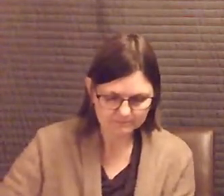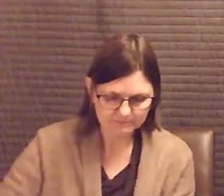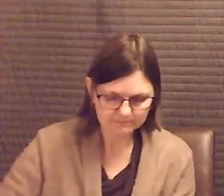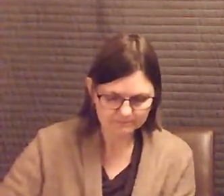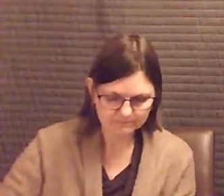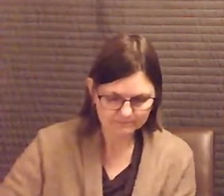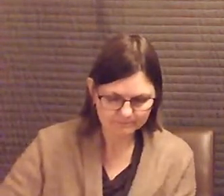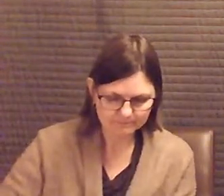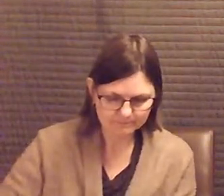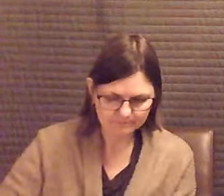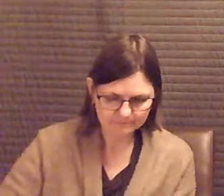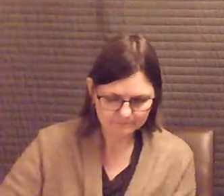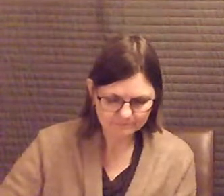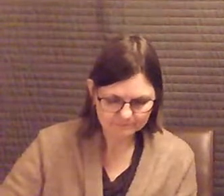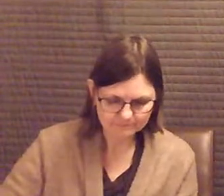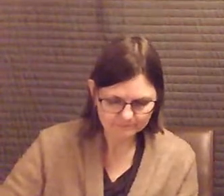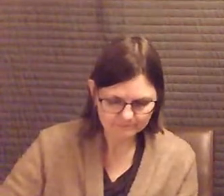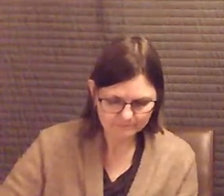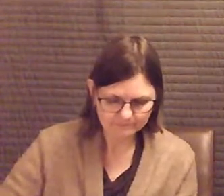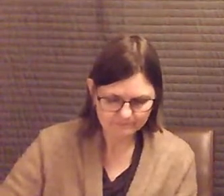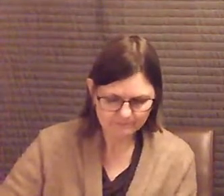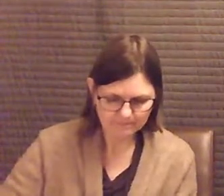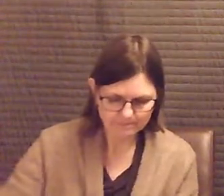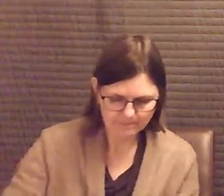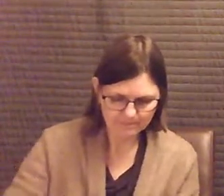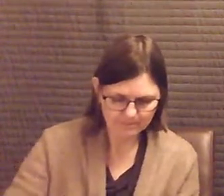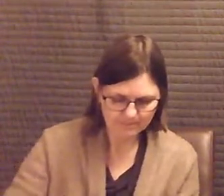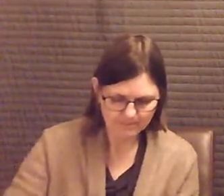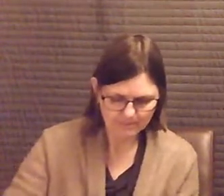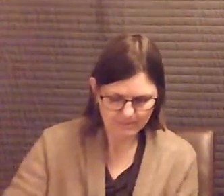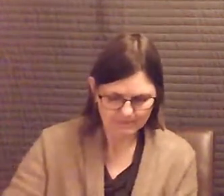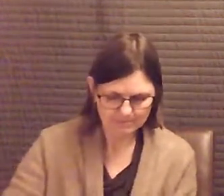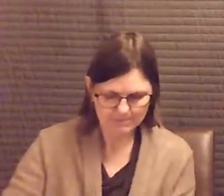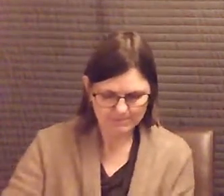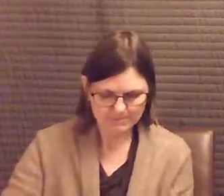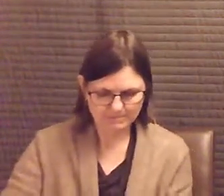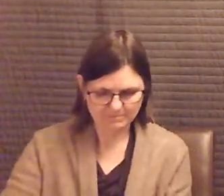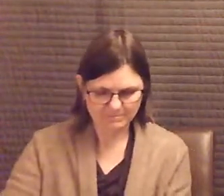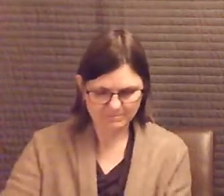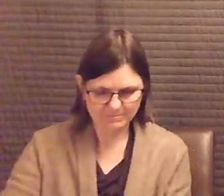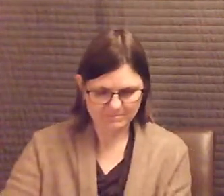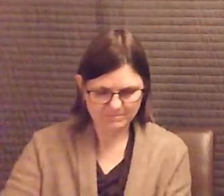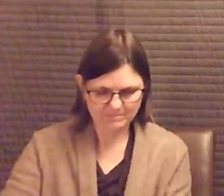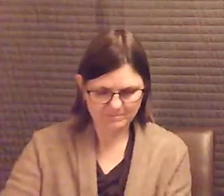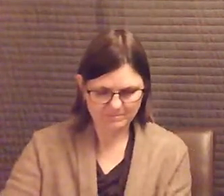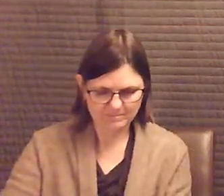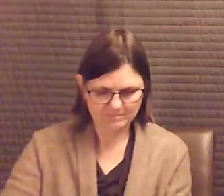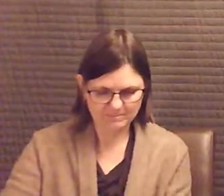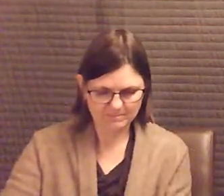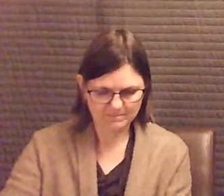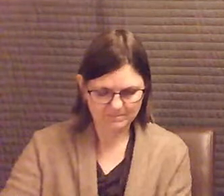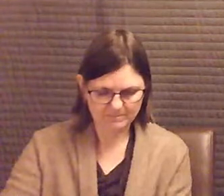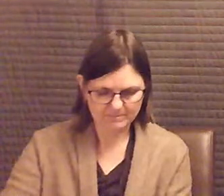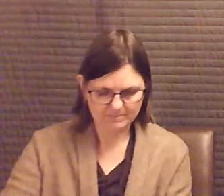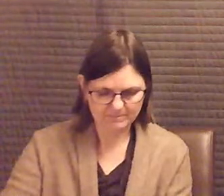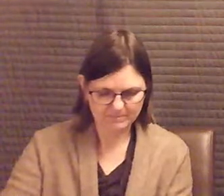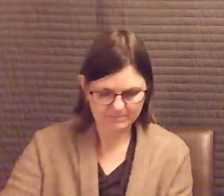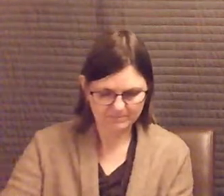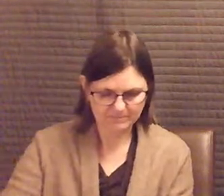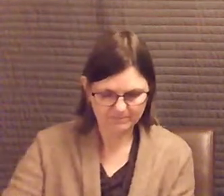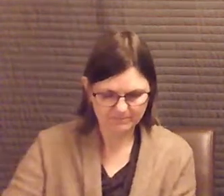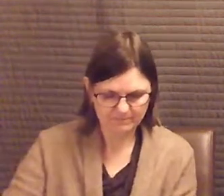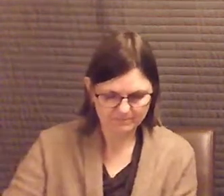en de longen cent andere heel en dat fire loon en verloor een